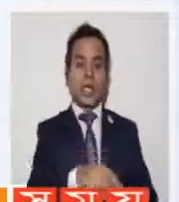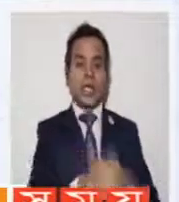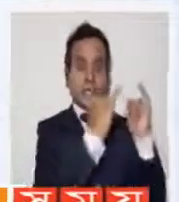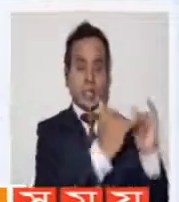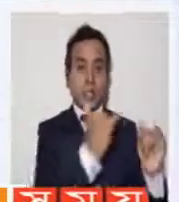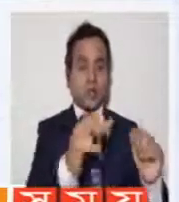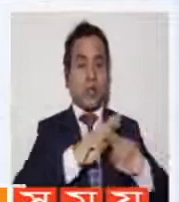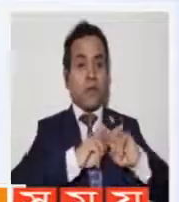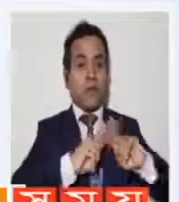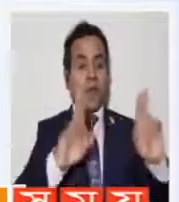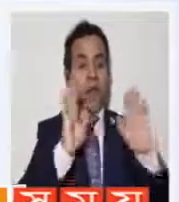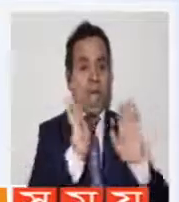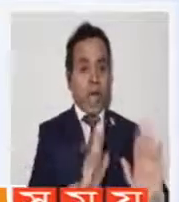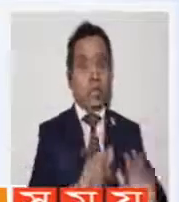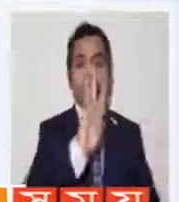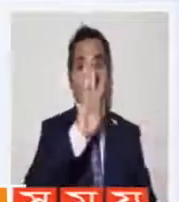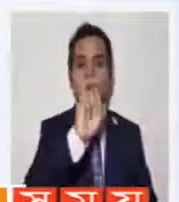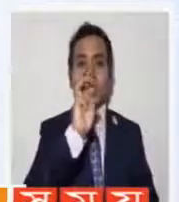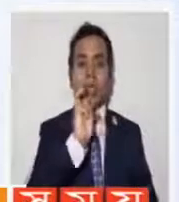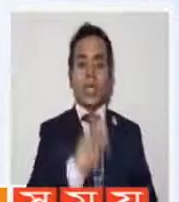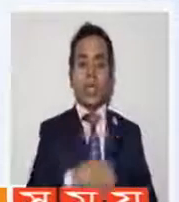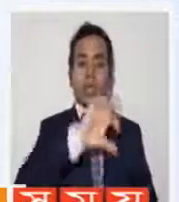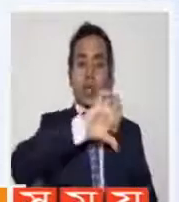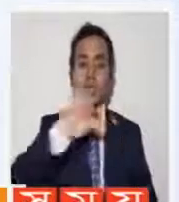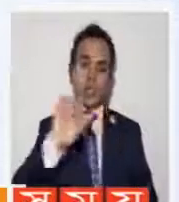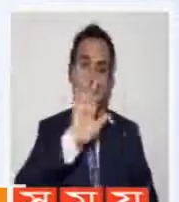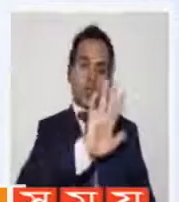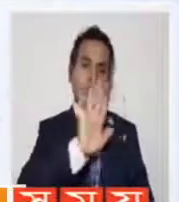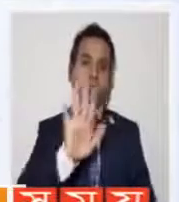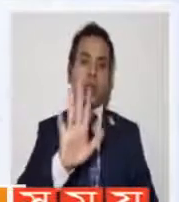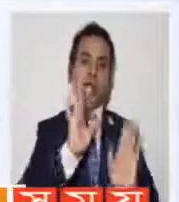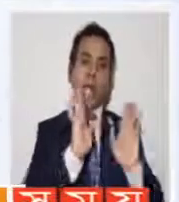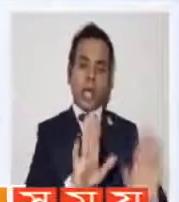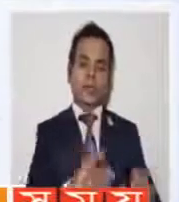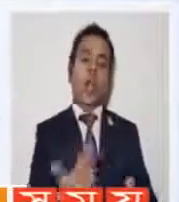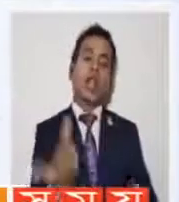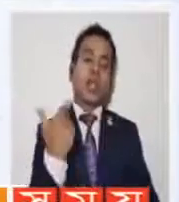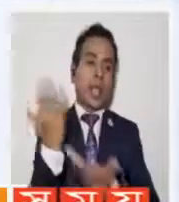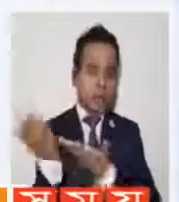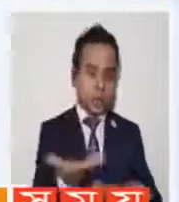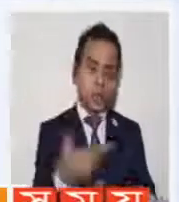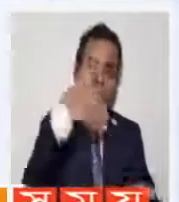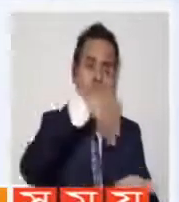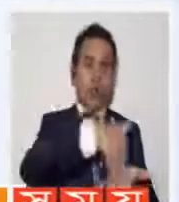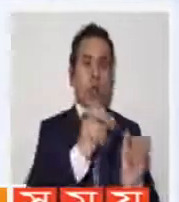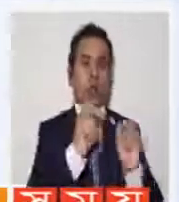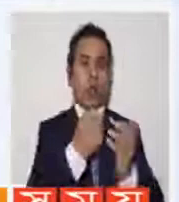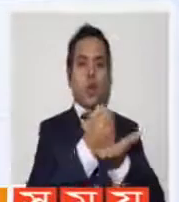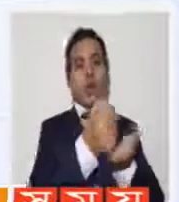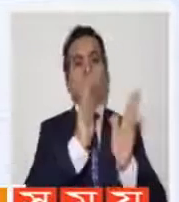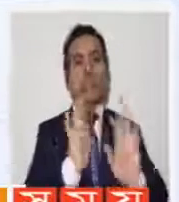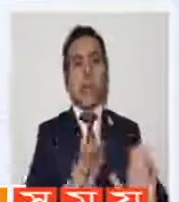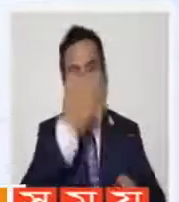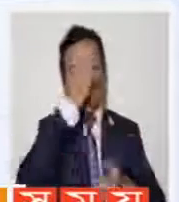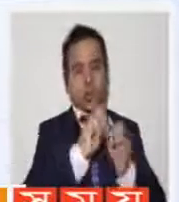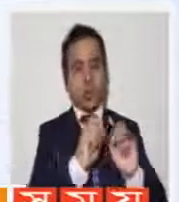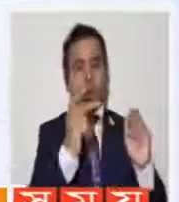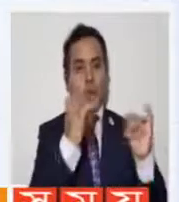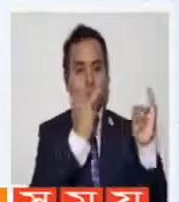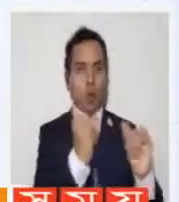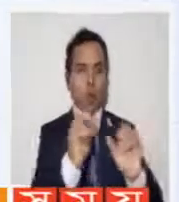প্রাতিষ্ঠানিক কোয়ারেন্টাইনের জন্য প্রস্তুত করা হয়েছে ৬১৫টি প্রতিষ্ঠান এবং এর মাধ্যমে তা৩ক্ষণিকভাবে কোয়ারেন্টাইন সেবা প্রদান করা যায়